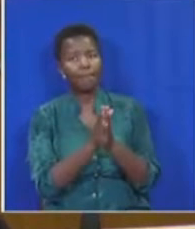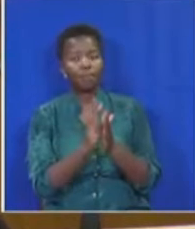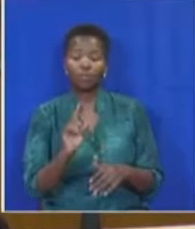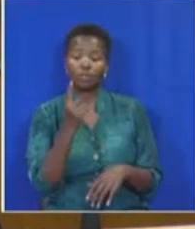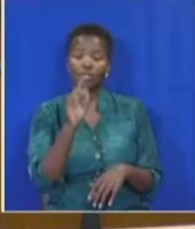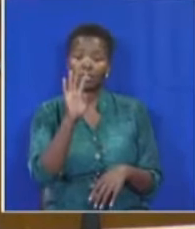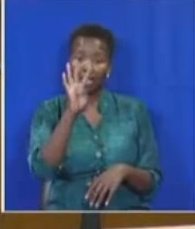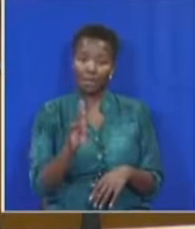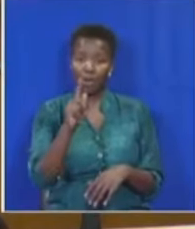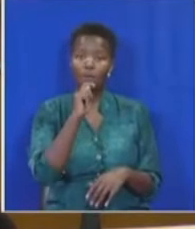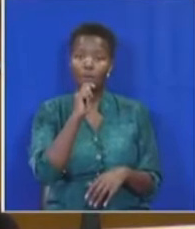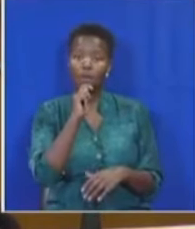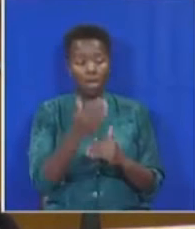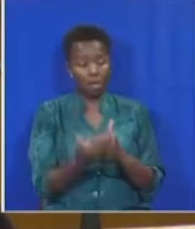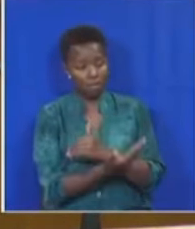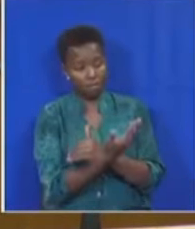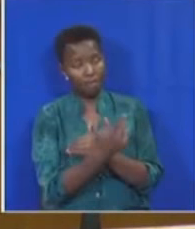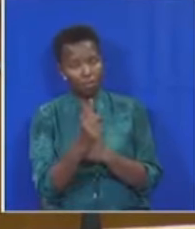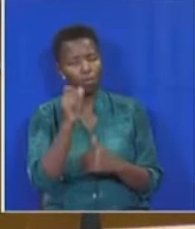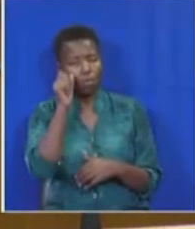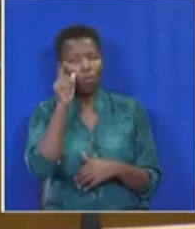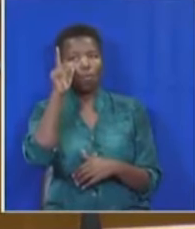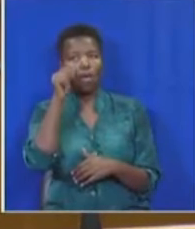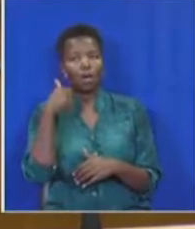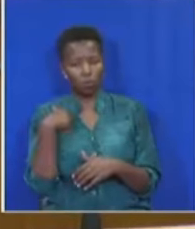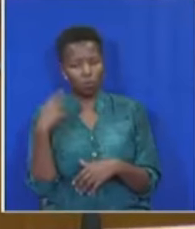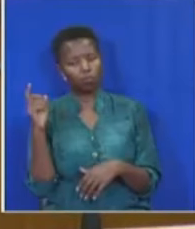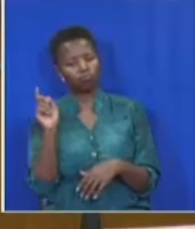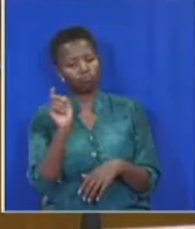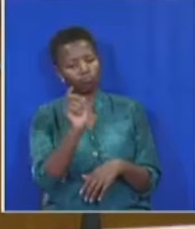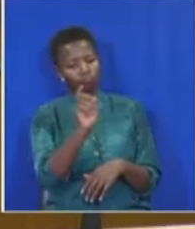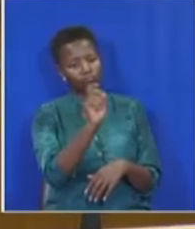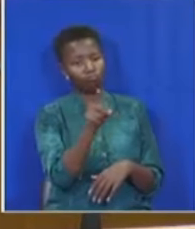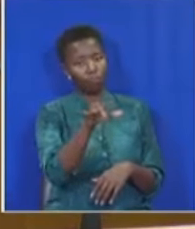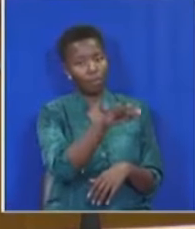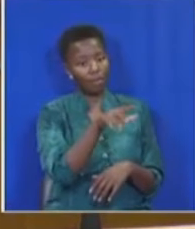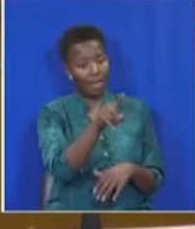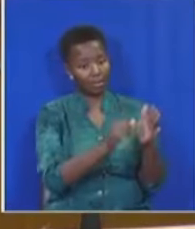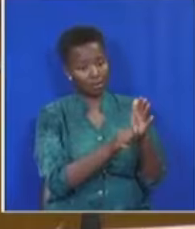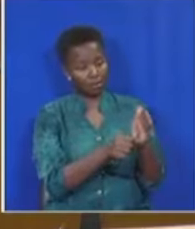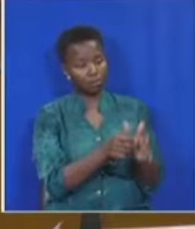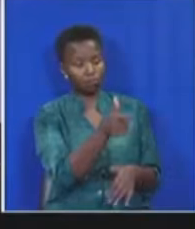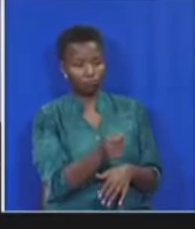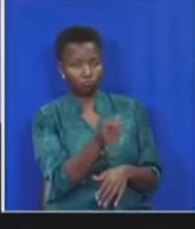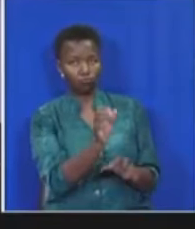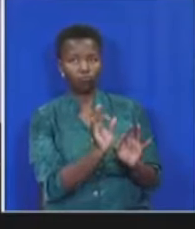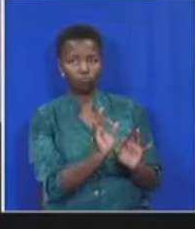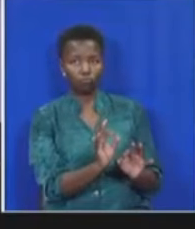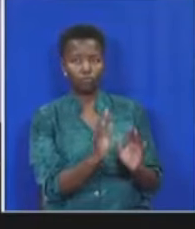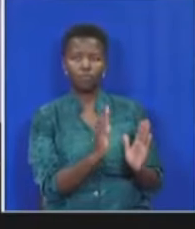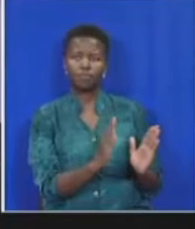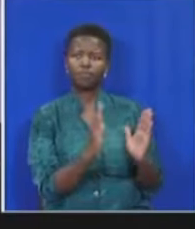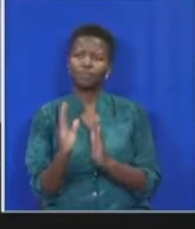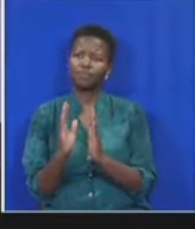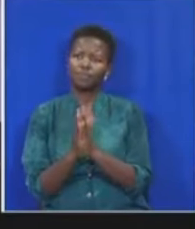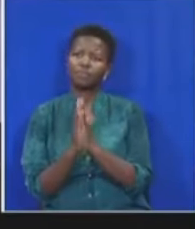njengesiqhelo nihambe niyokwamkela mandidlule yithi ngobani bona